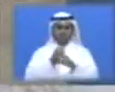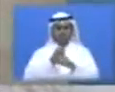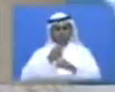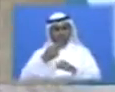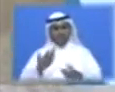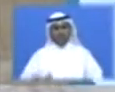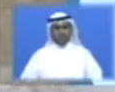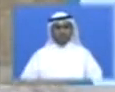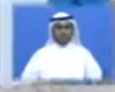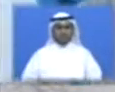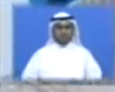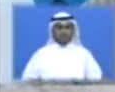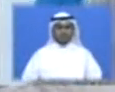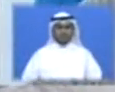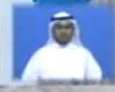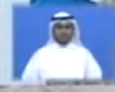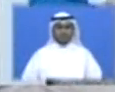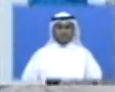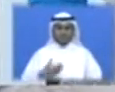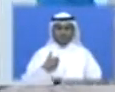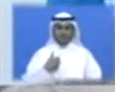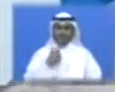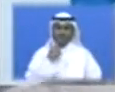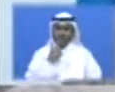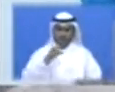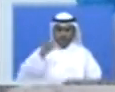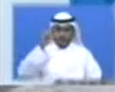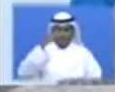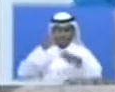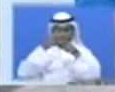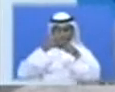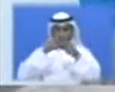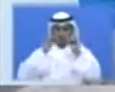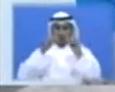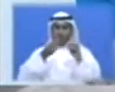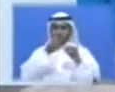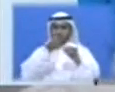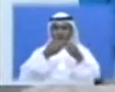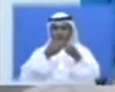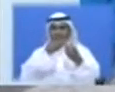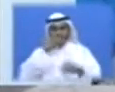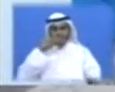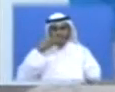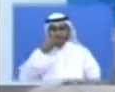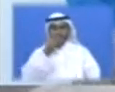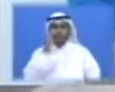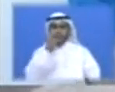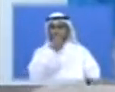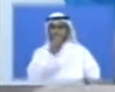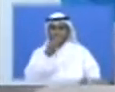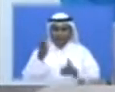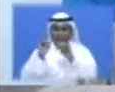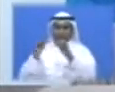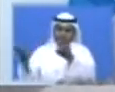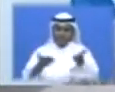مختلف تجمعاتهم. دعونا هلال أحمر الكويتي عشان نفطر هون، والله يعطيهم العافية، ومبادرة